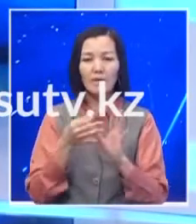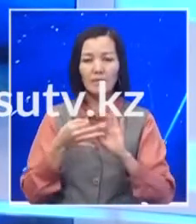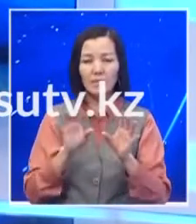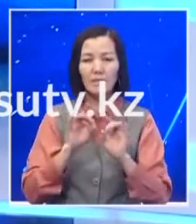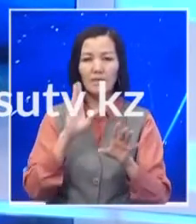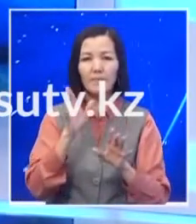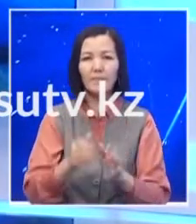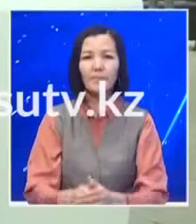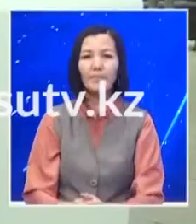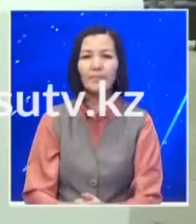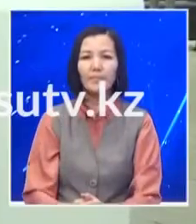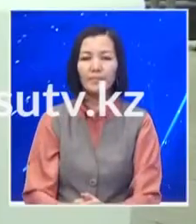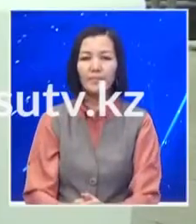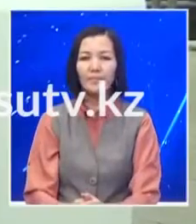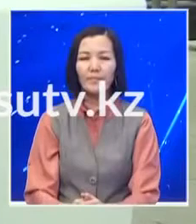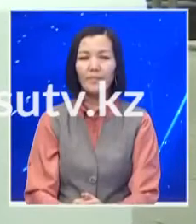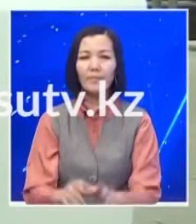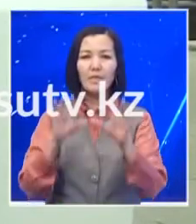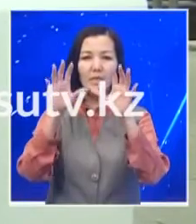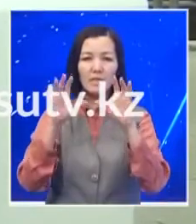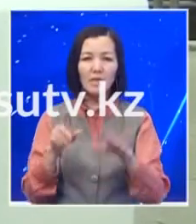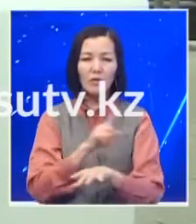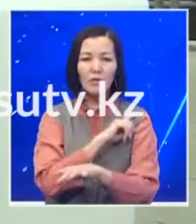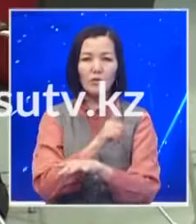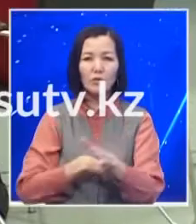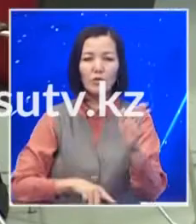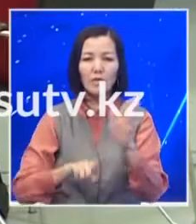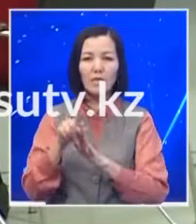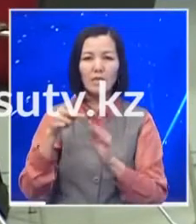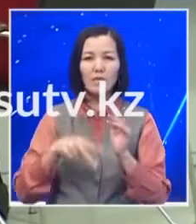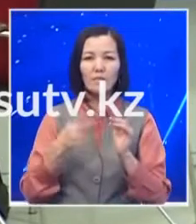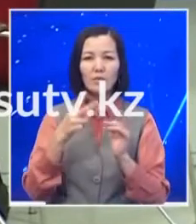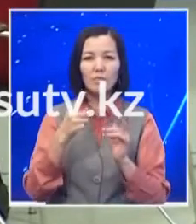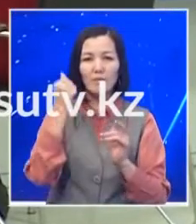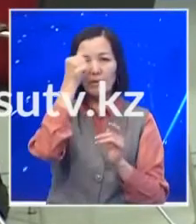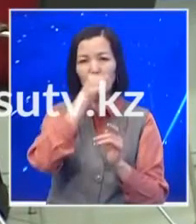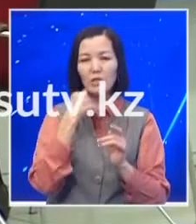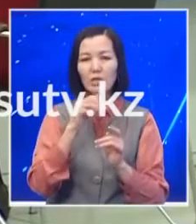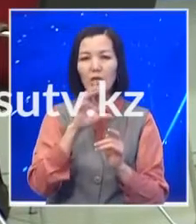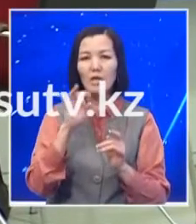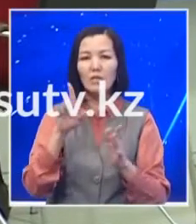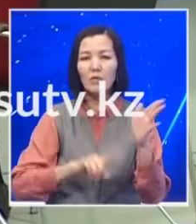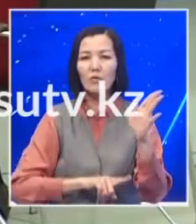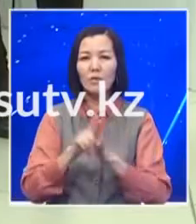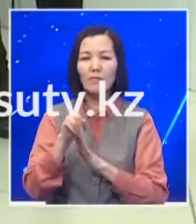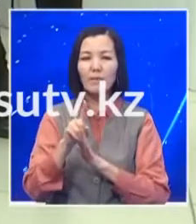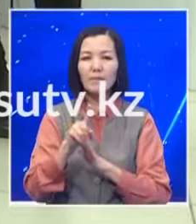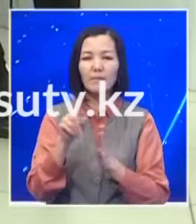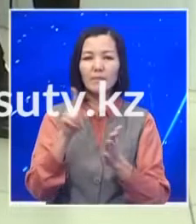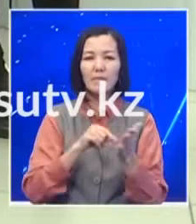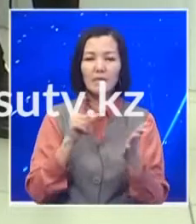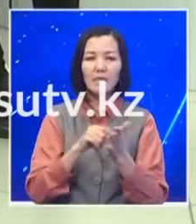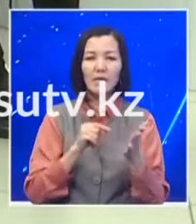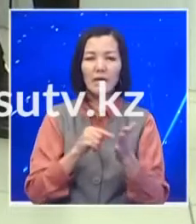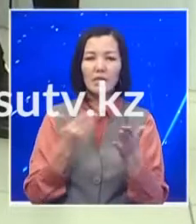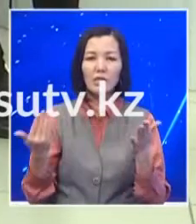көрейік. Заң күшіне енді. 2021 жылдың 1 сәуірінен бастап зейнетақы төлемдерін есептеу жаңа